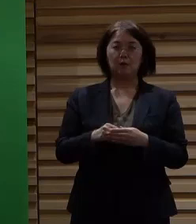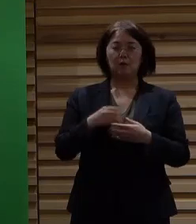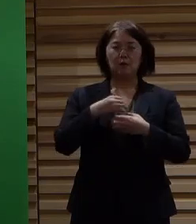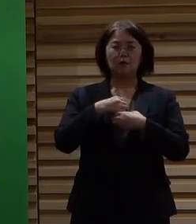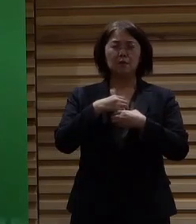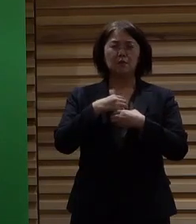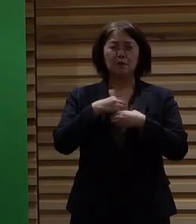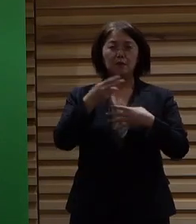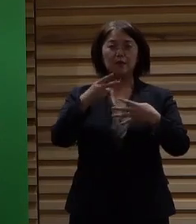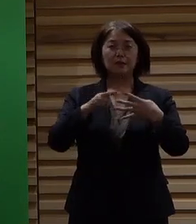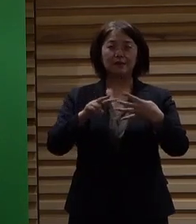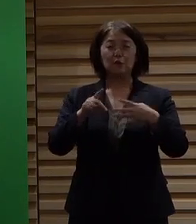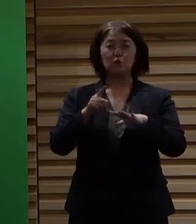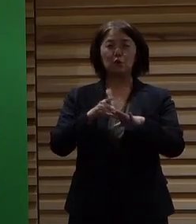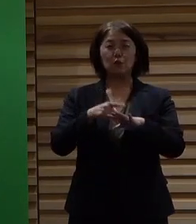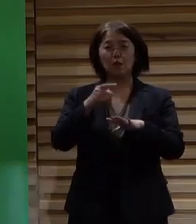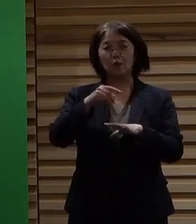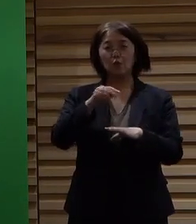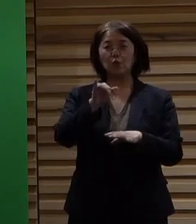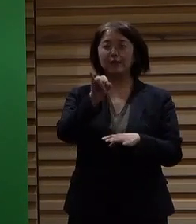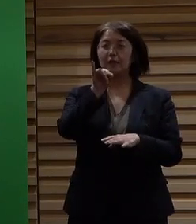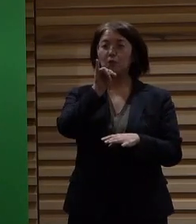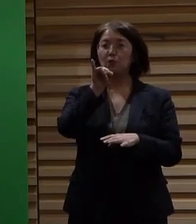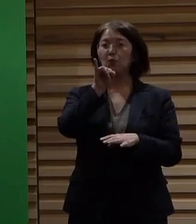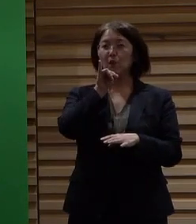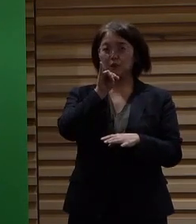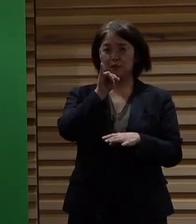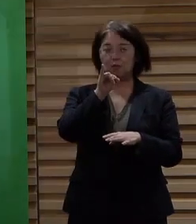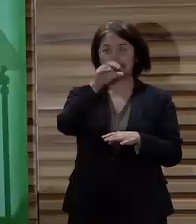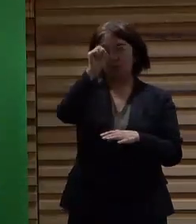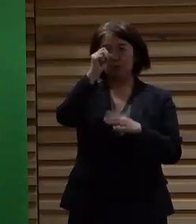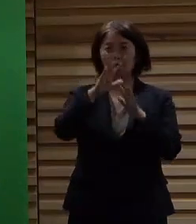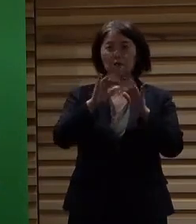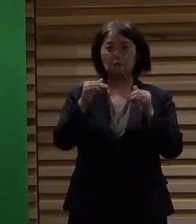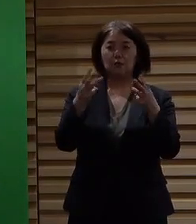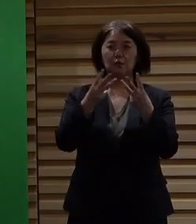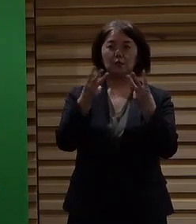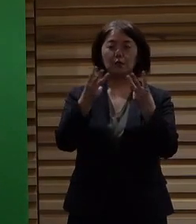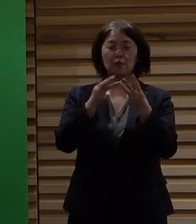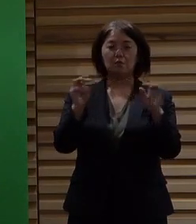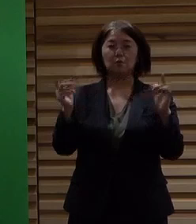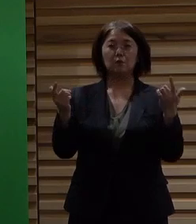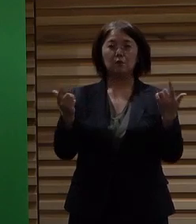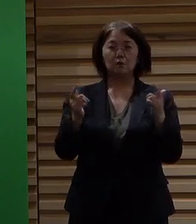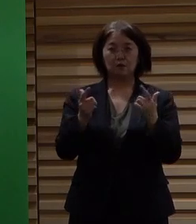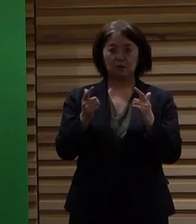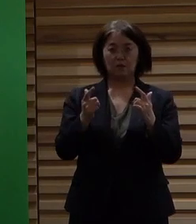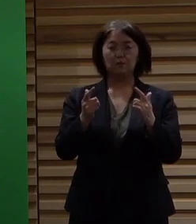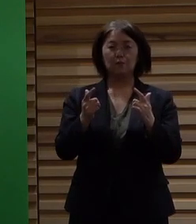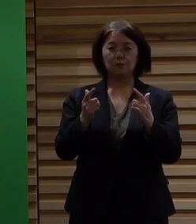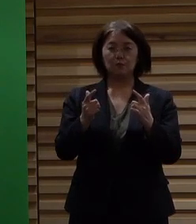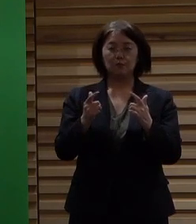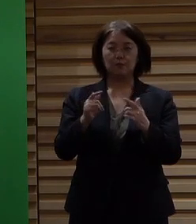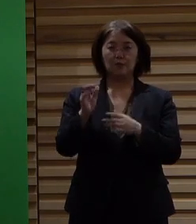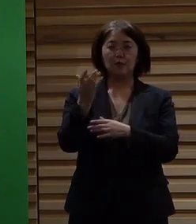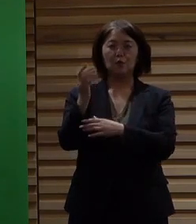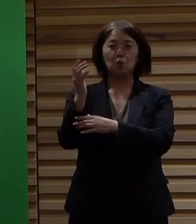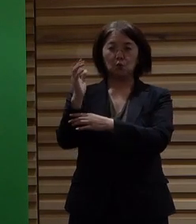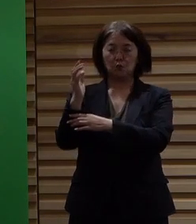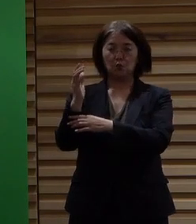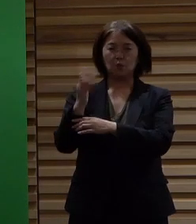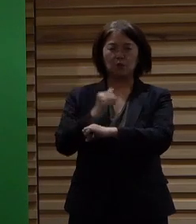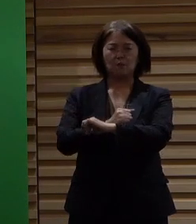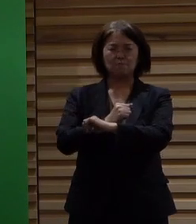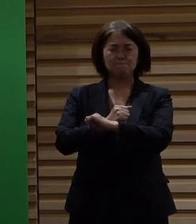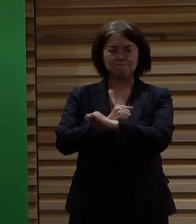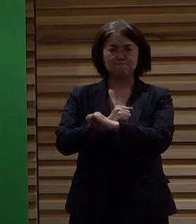ておりました季節性インフルエンザの患者数も減少に転じております。そして救急搬送困難事例も少